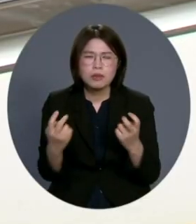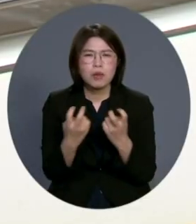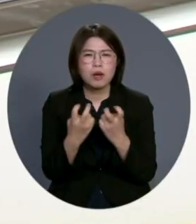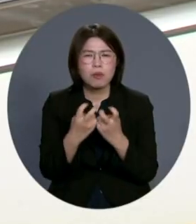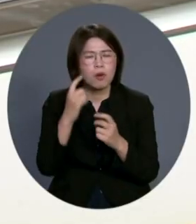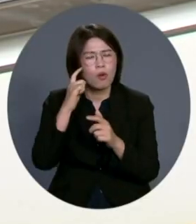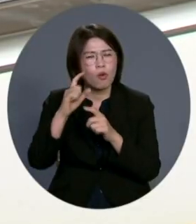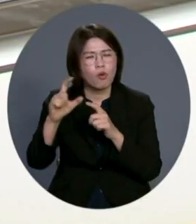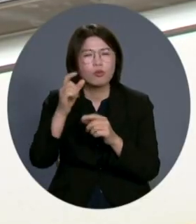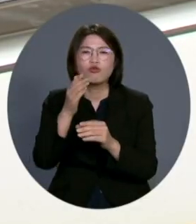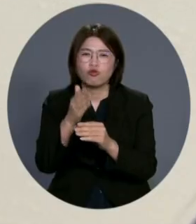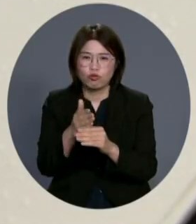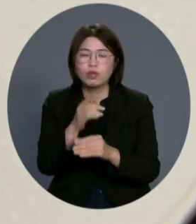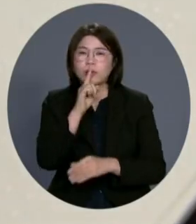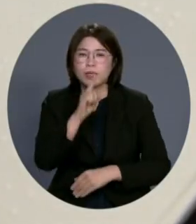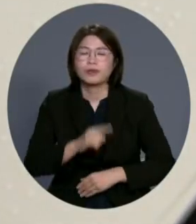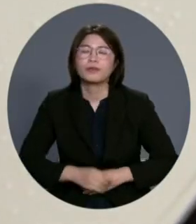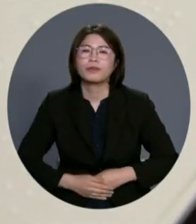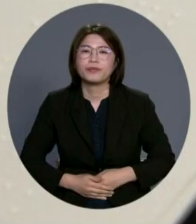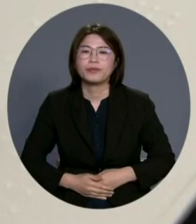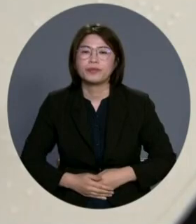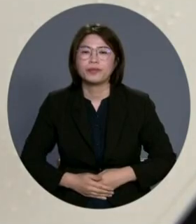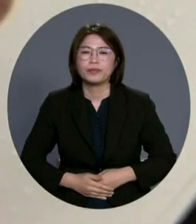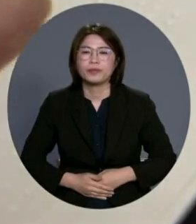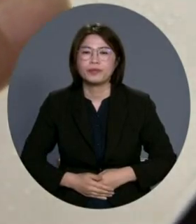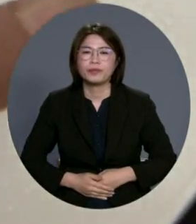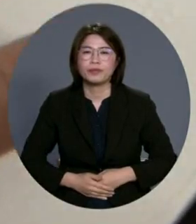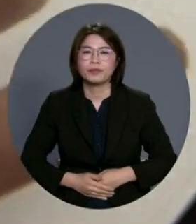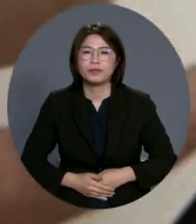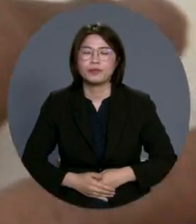검토하고 있다고 밝혔습니다 MBC 뉴스 박입니다